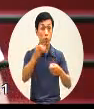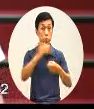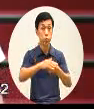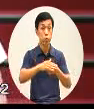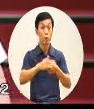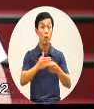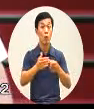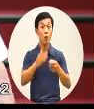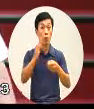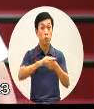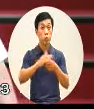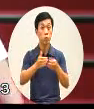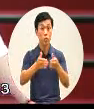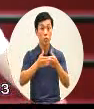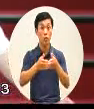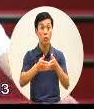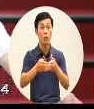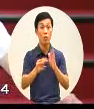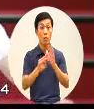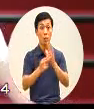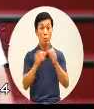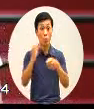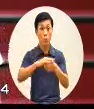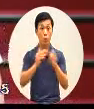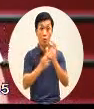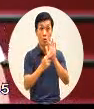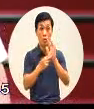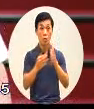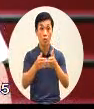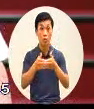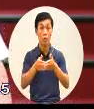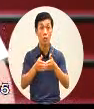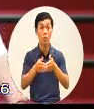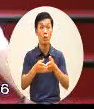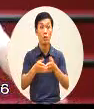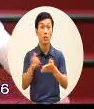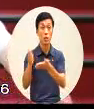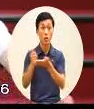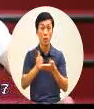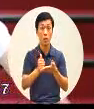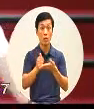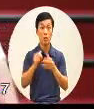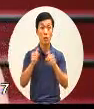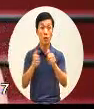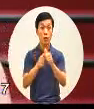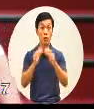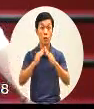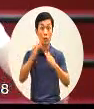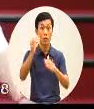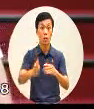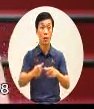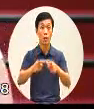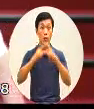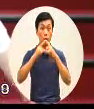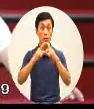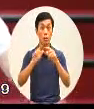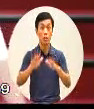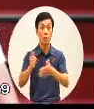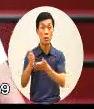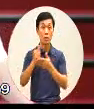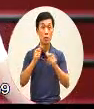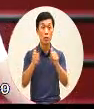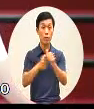能听伊听伊个声音的，但我用这个时间来讲者。 来，副市长当